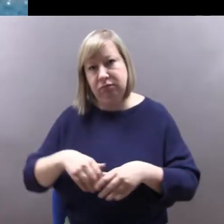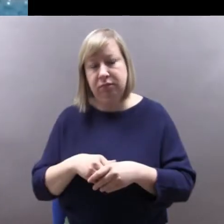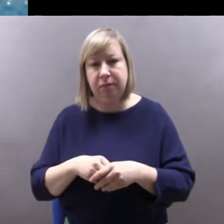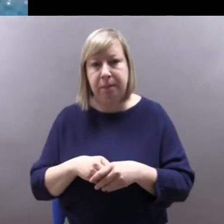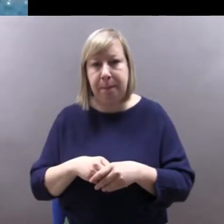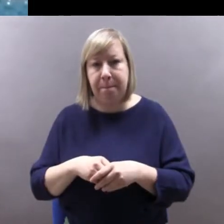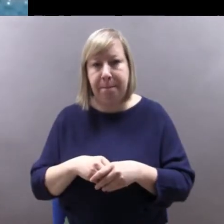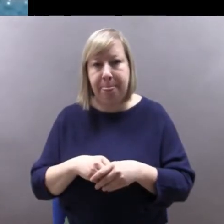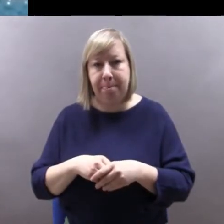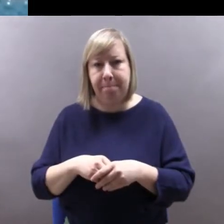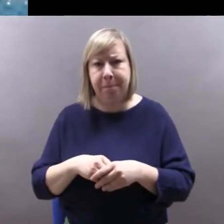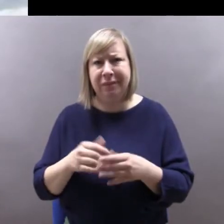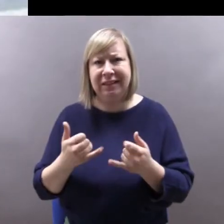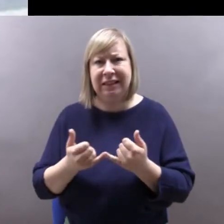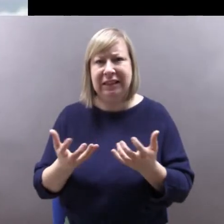był...